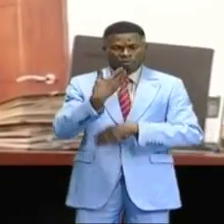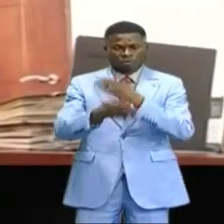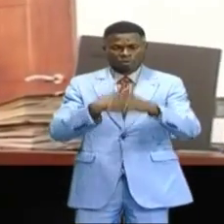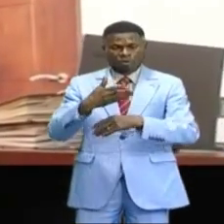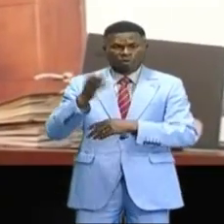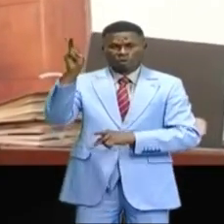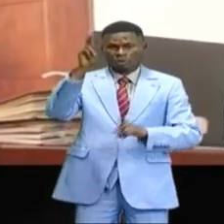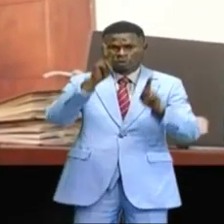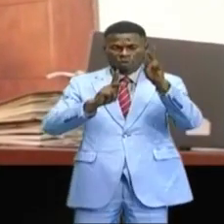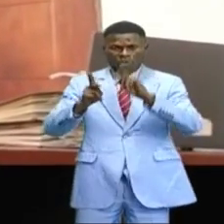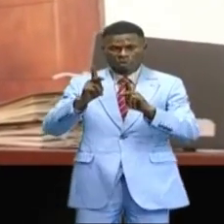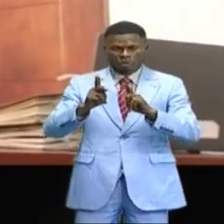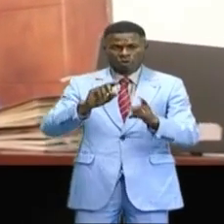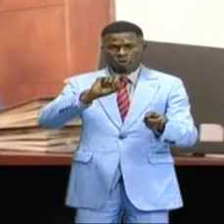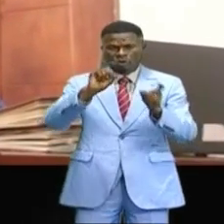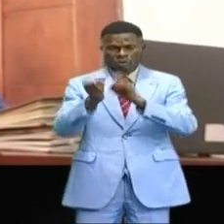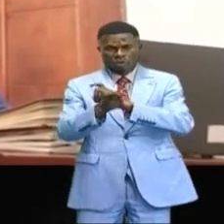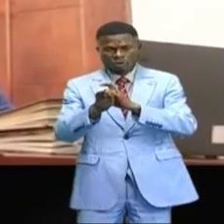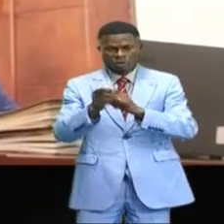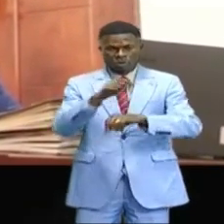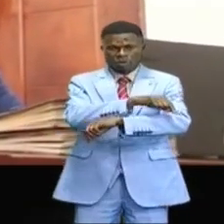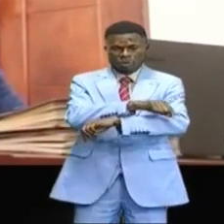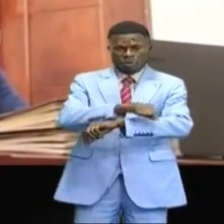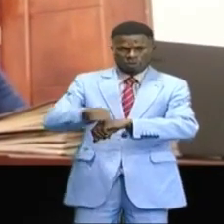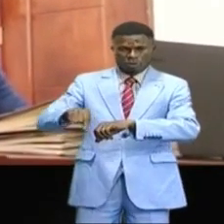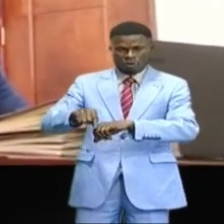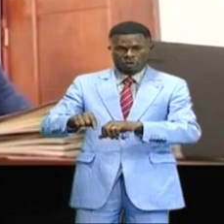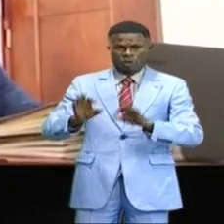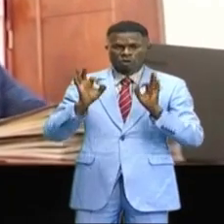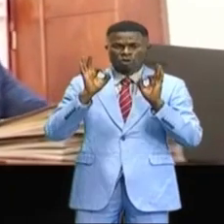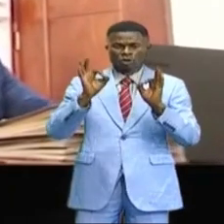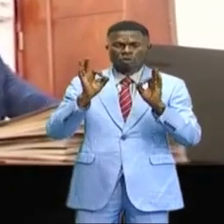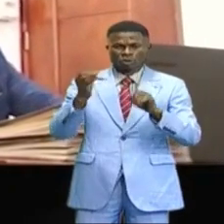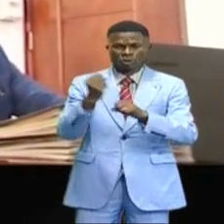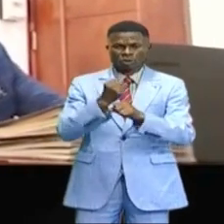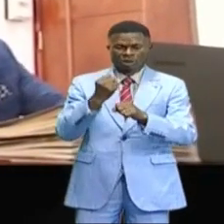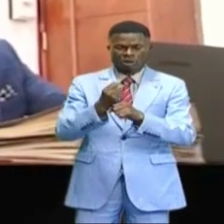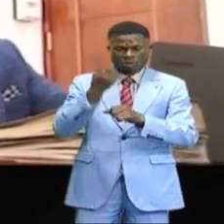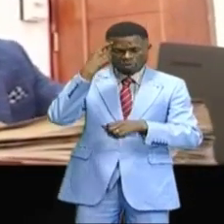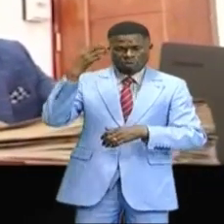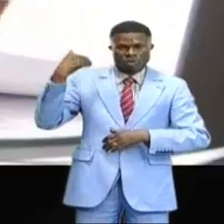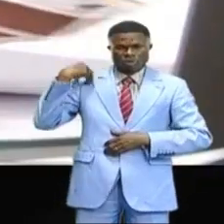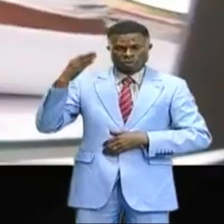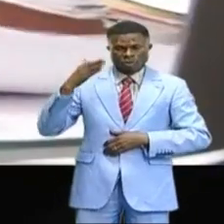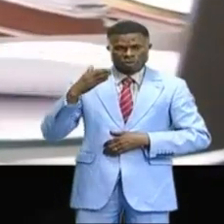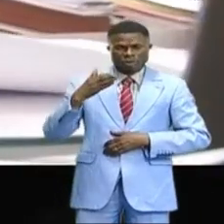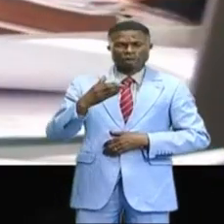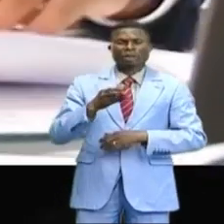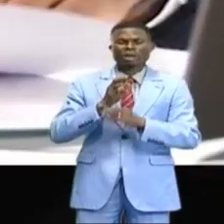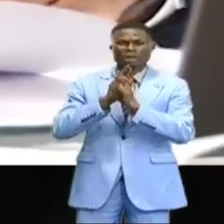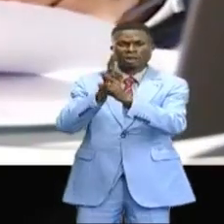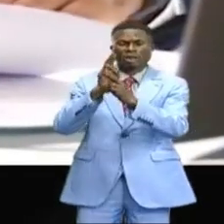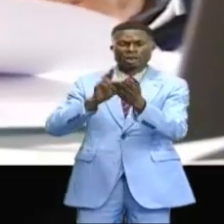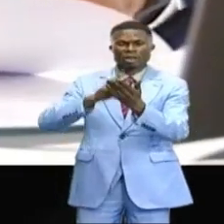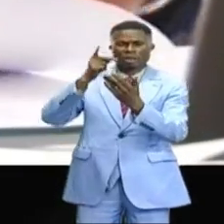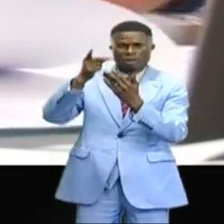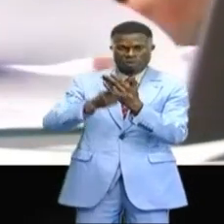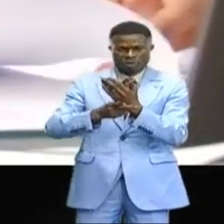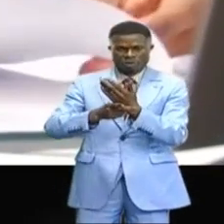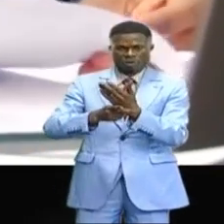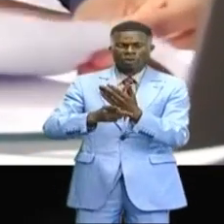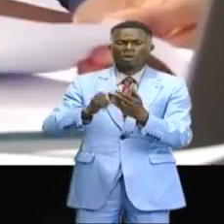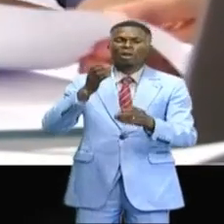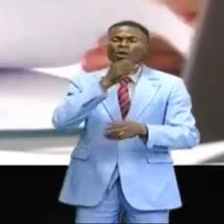publique, modernisation de l'administration et innovation du service public, a fait l'économie du projet de la politique de